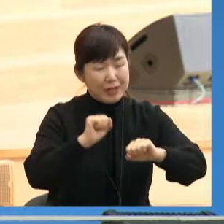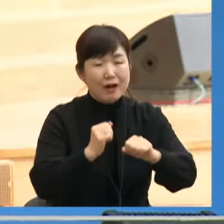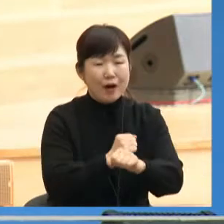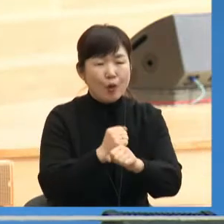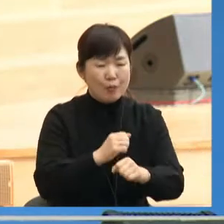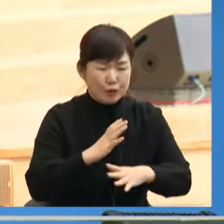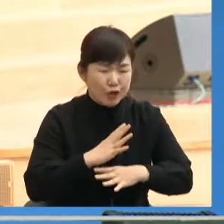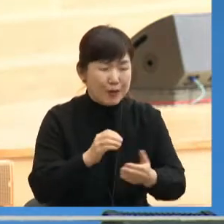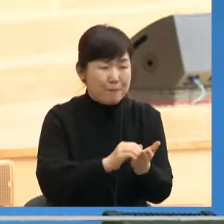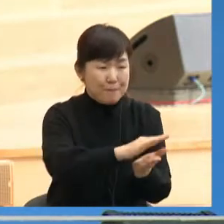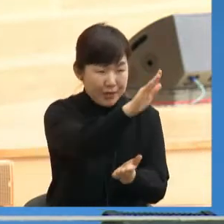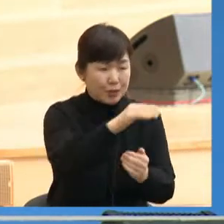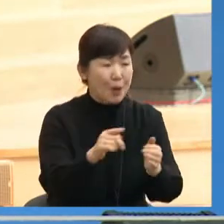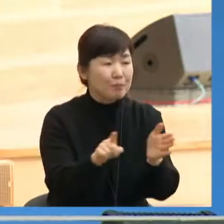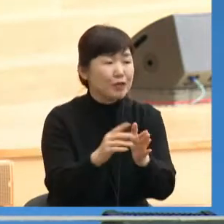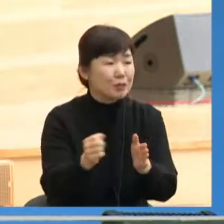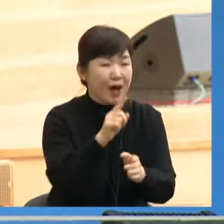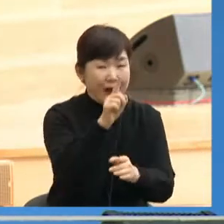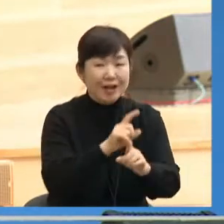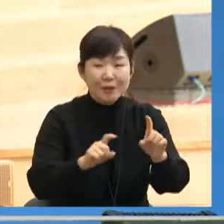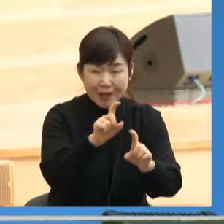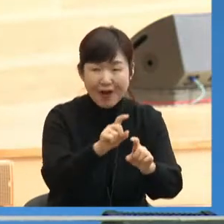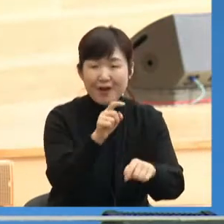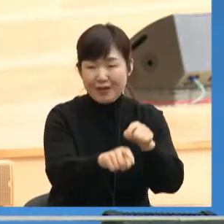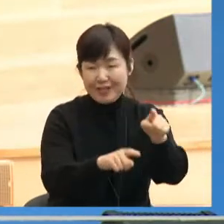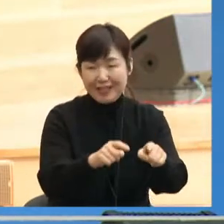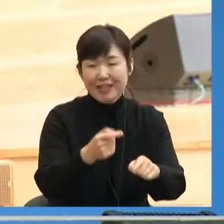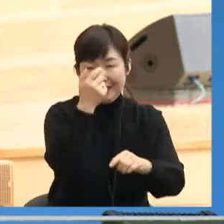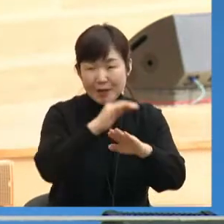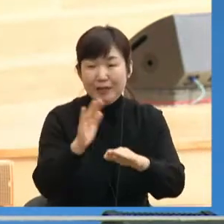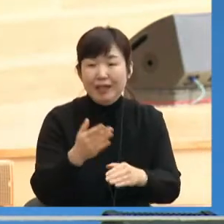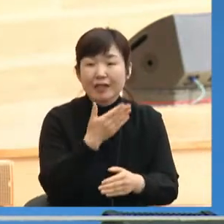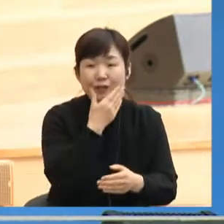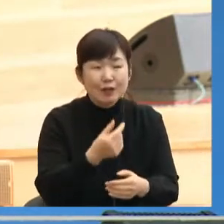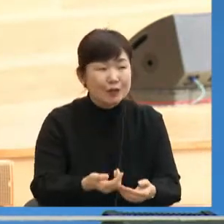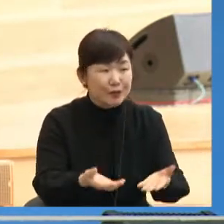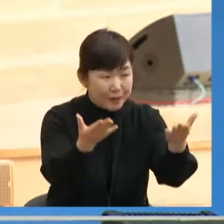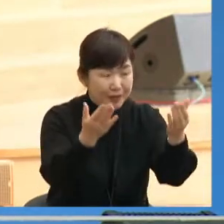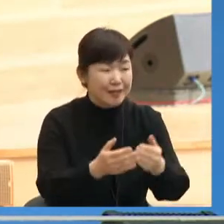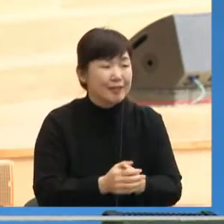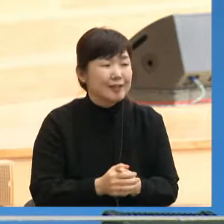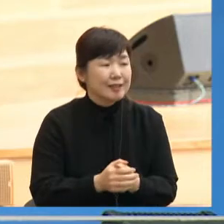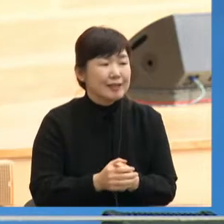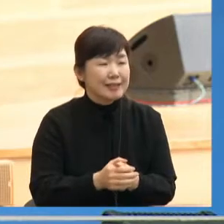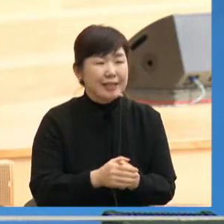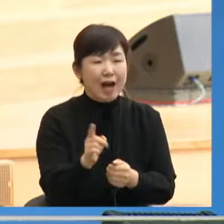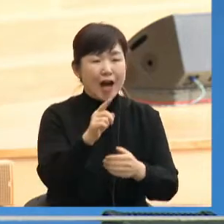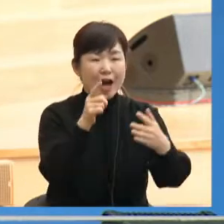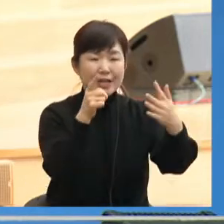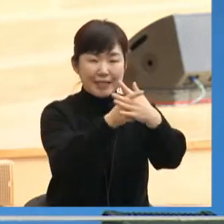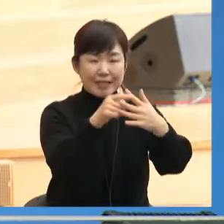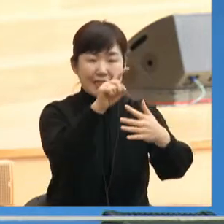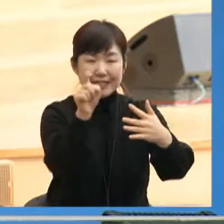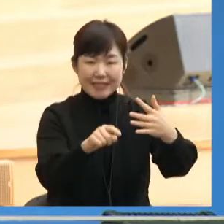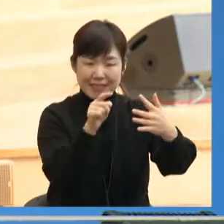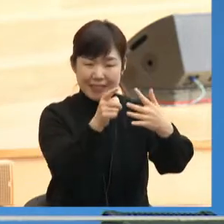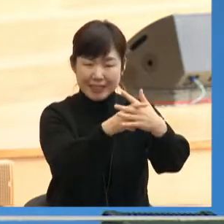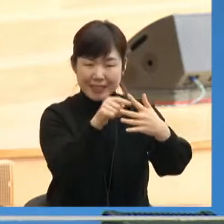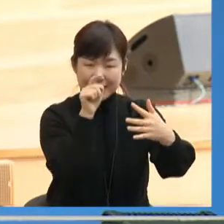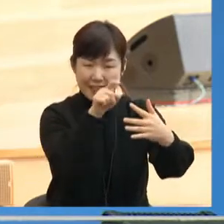떨쳐버리고 믿음으로 한 걸음 전진하는 오늘의 예배가 되기를 간절히 소망합니다. 아멘. 여러분, 퀴즈 하나 내도록 할게요. 잘